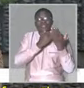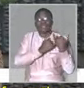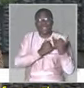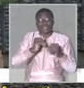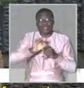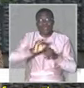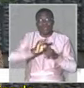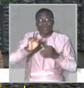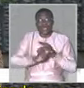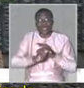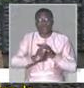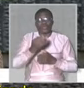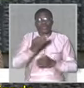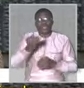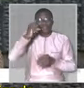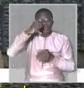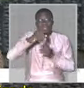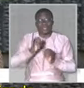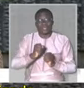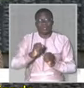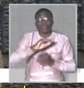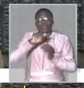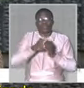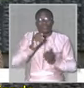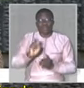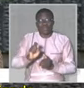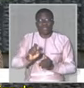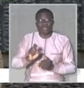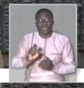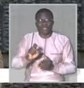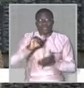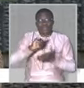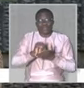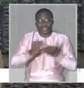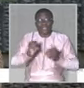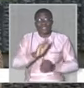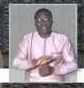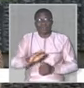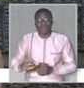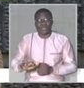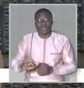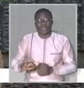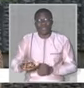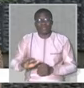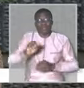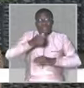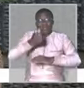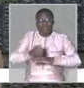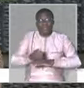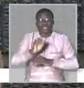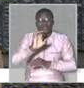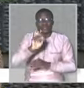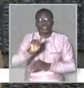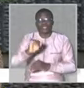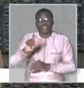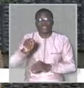la formation, les frais d'internat, tous les besoins de certains enfants. La Fondation Claudine